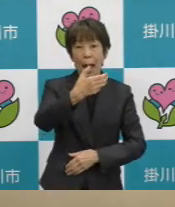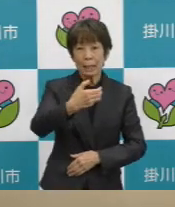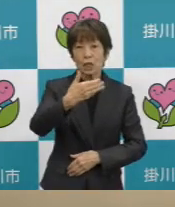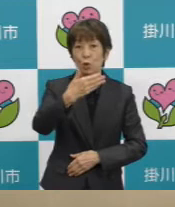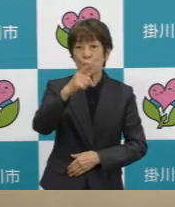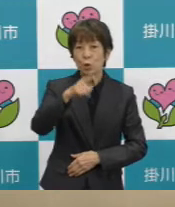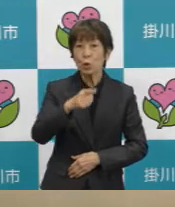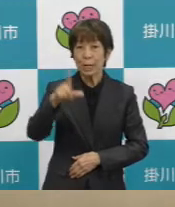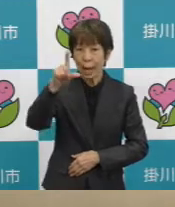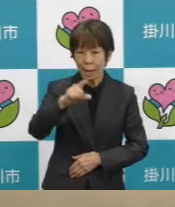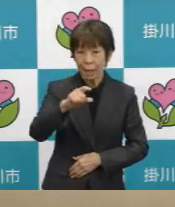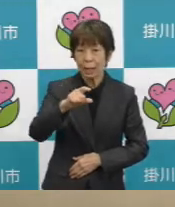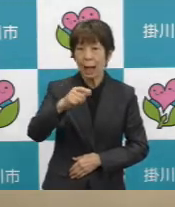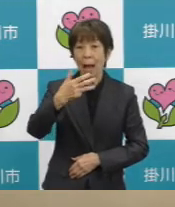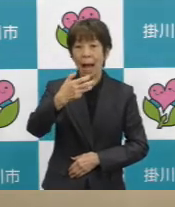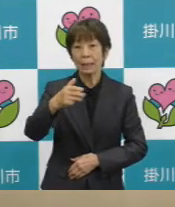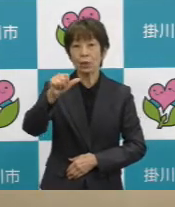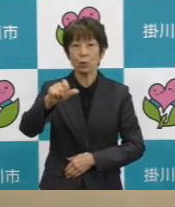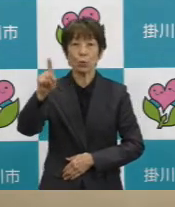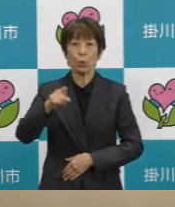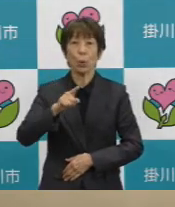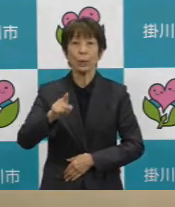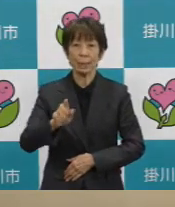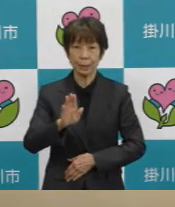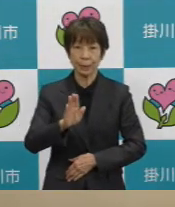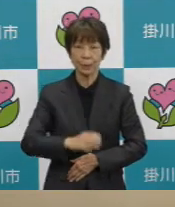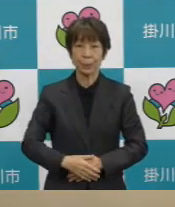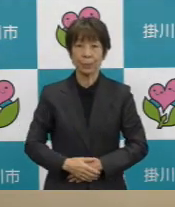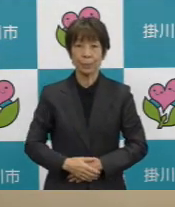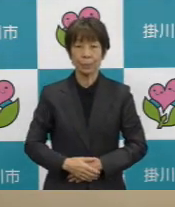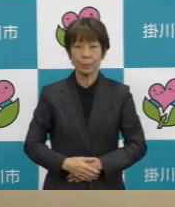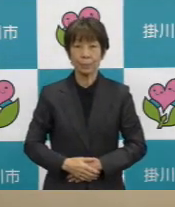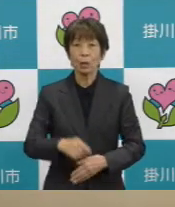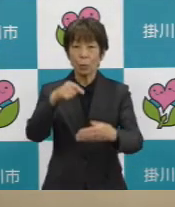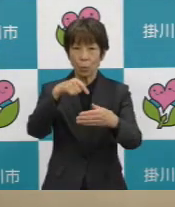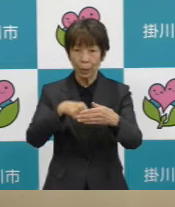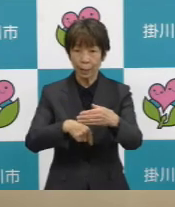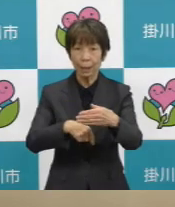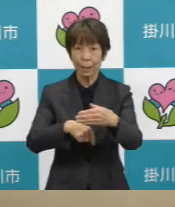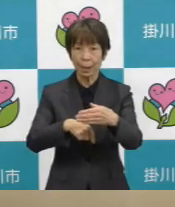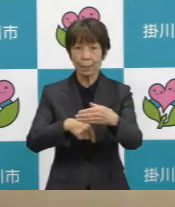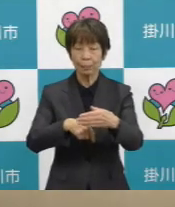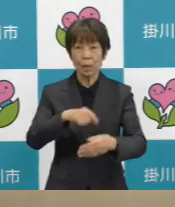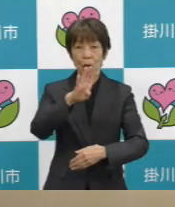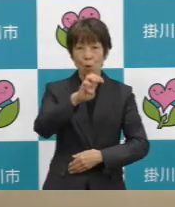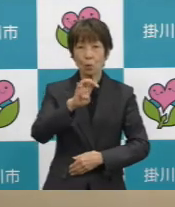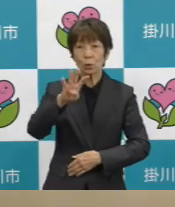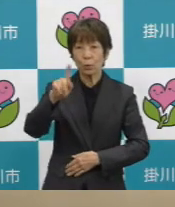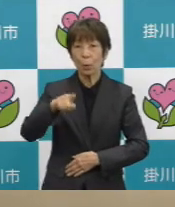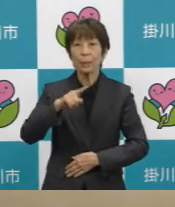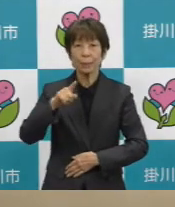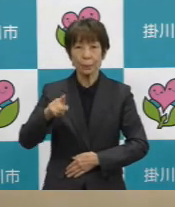の85人であります。そのうち44人